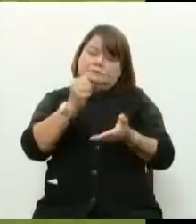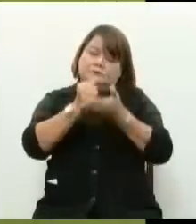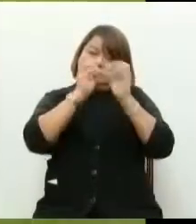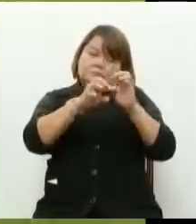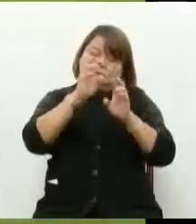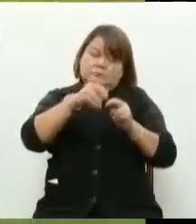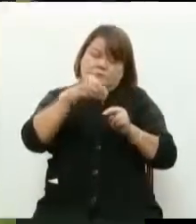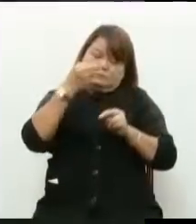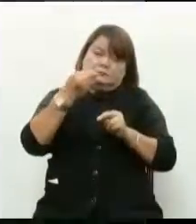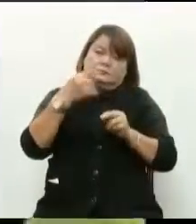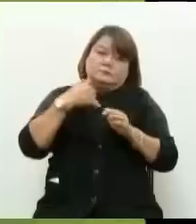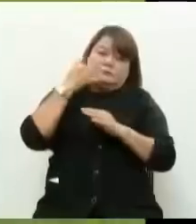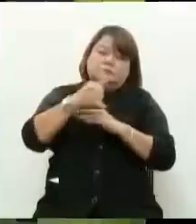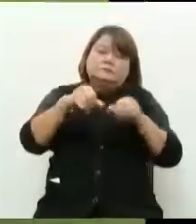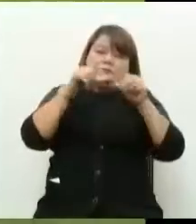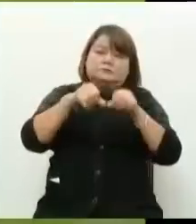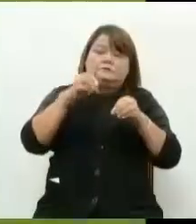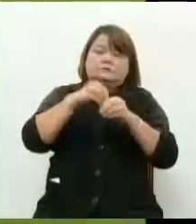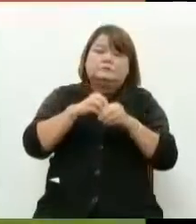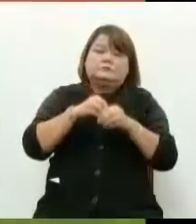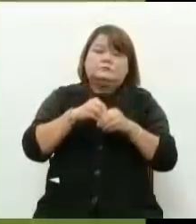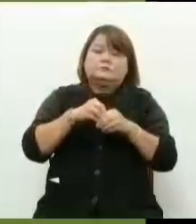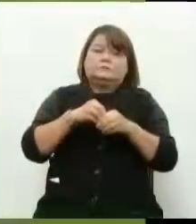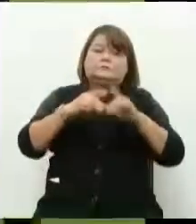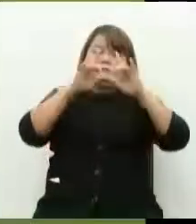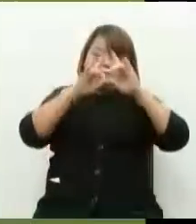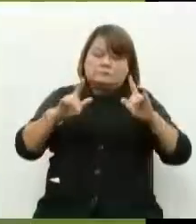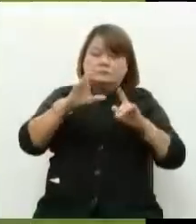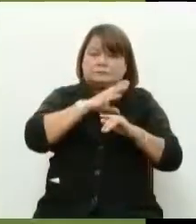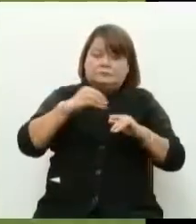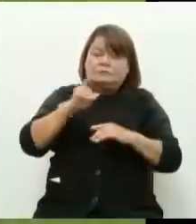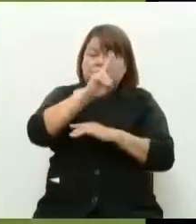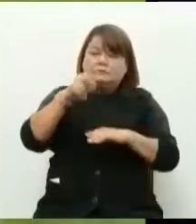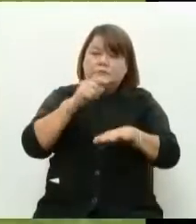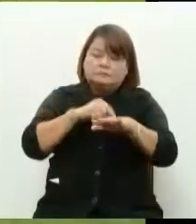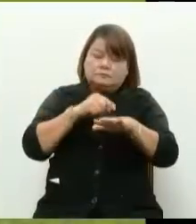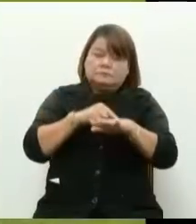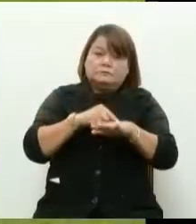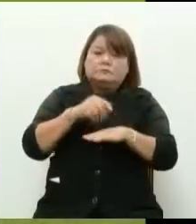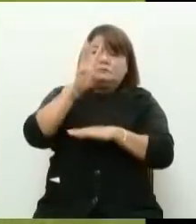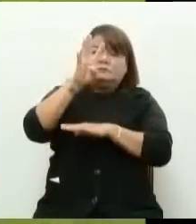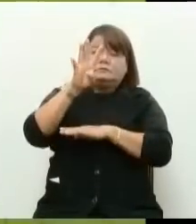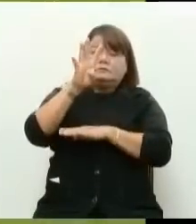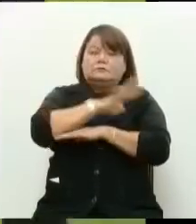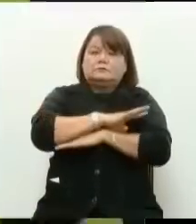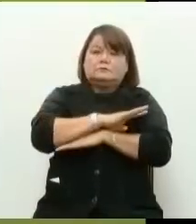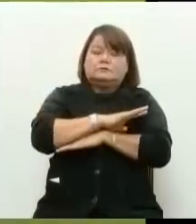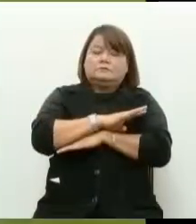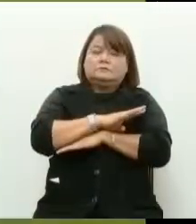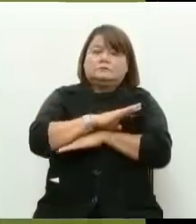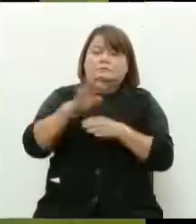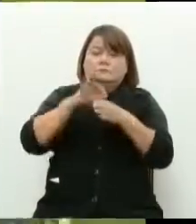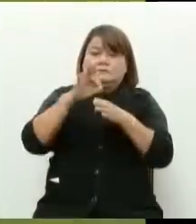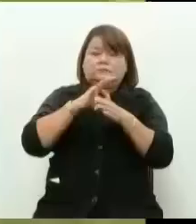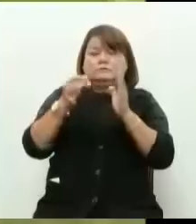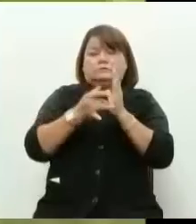นักเรียนที่เข้ามาอยู่ในคลินิกนะครับเราก็ใช้เวลาอยู่4วันนะครับสำหรับการฝึกทักษะ